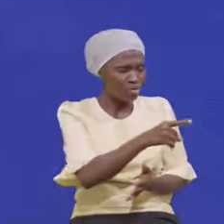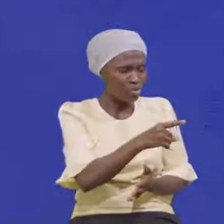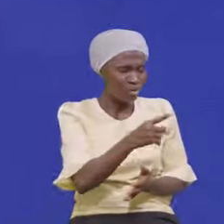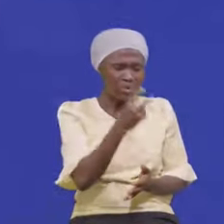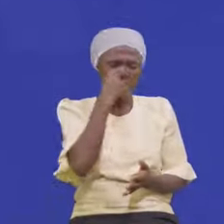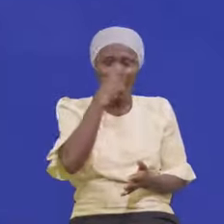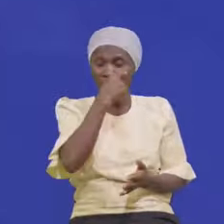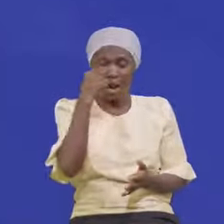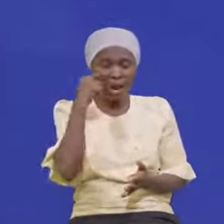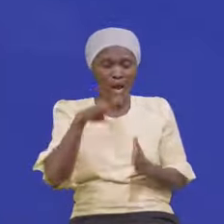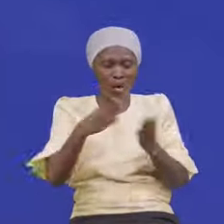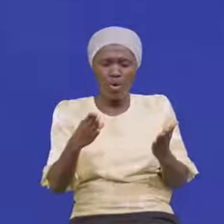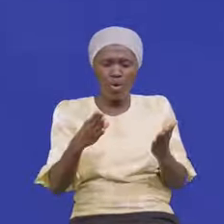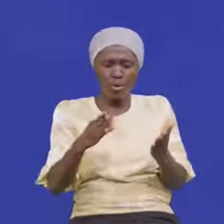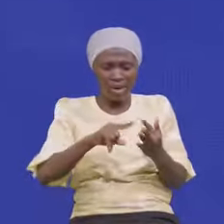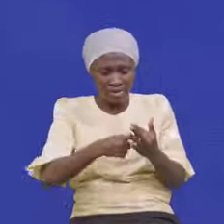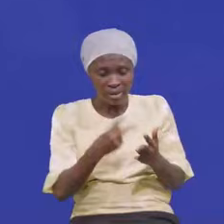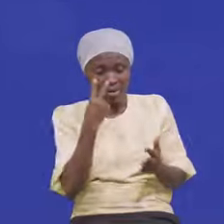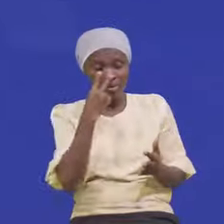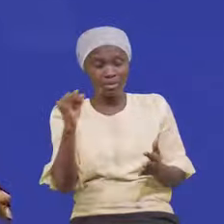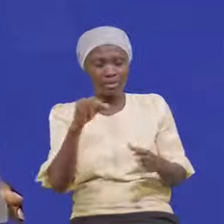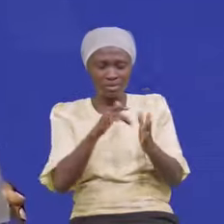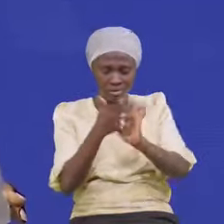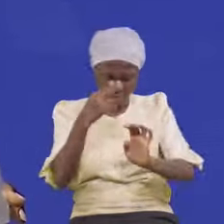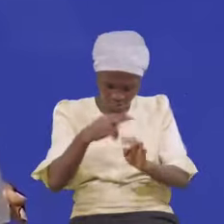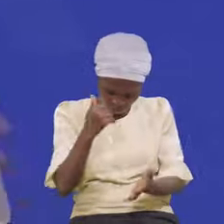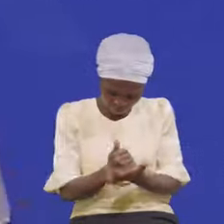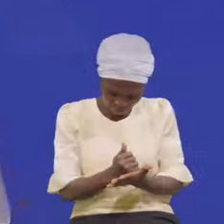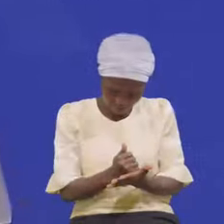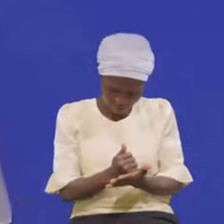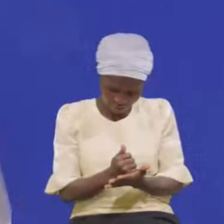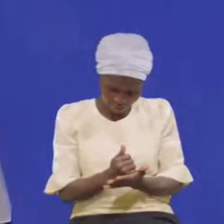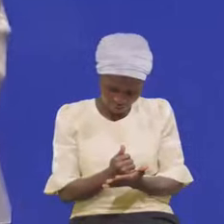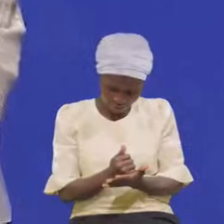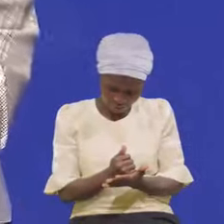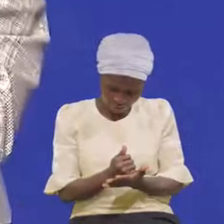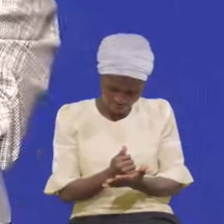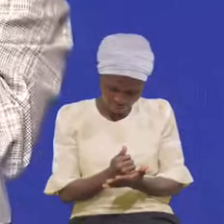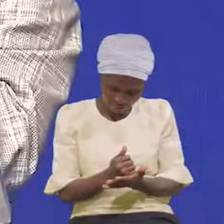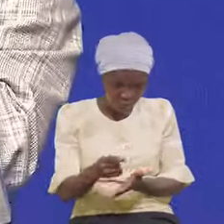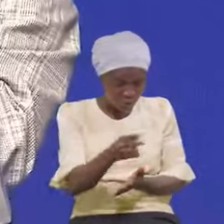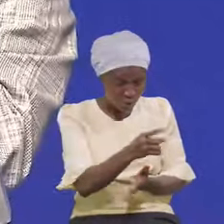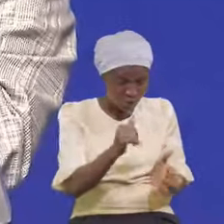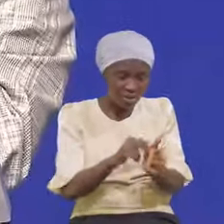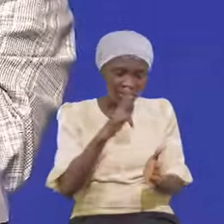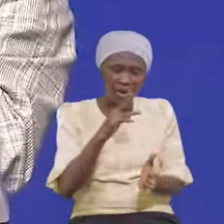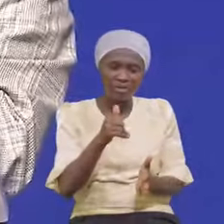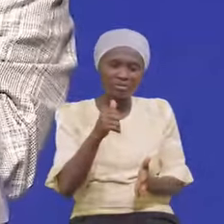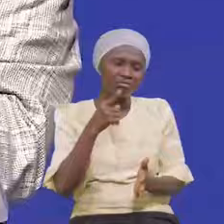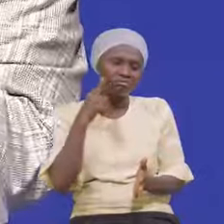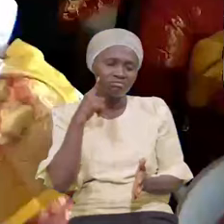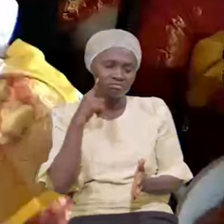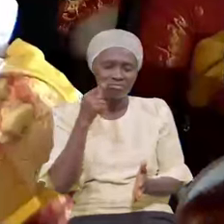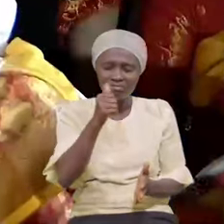be opened and begin to see. అంధత్వముతో ఉన్న నేత్రాలు తెరవబడి చూచుట ఆరంభం కావాలి. Those who are deaf and dumb, చెవిటి